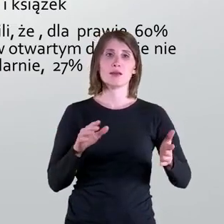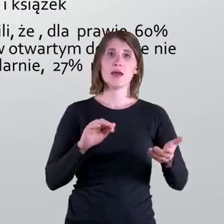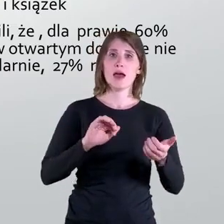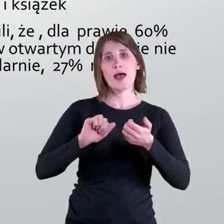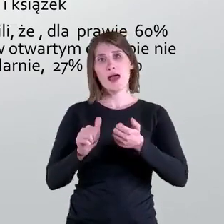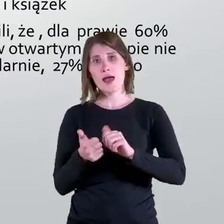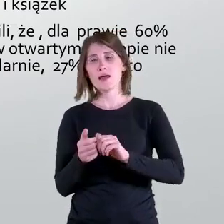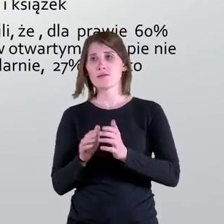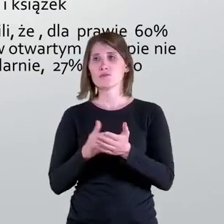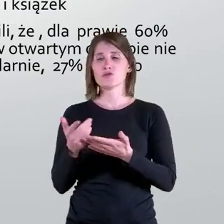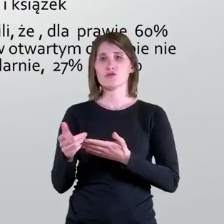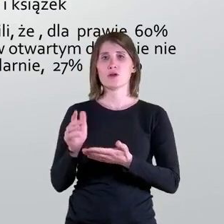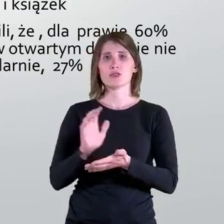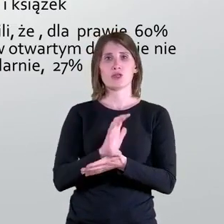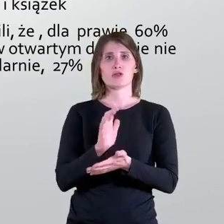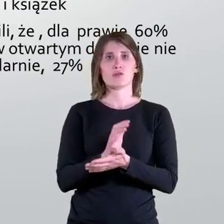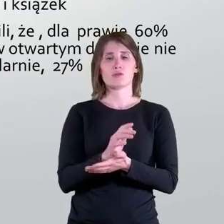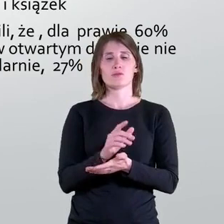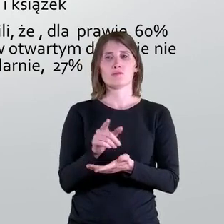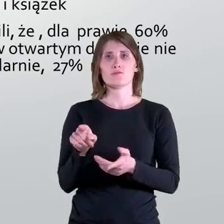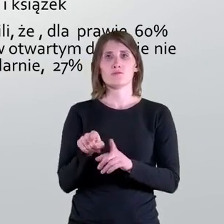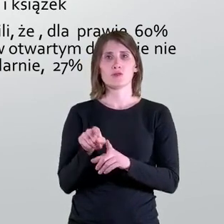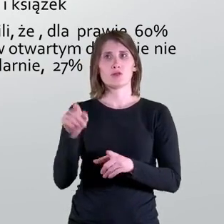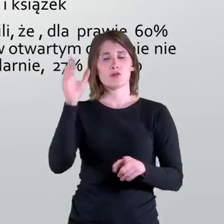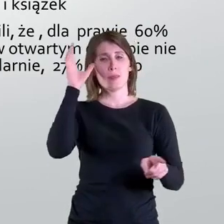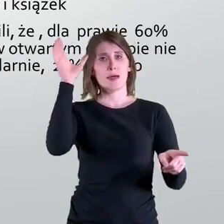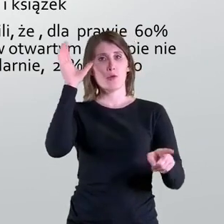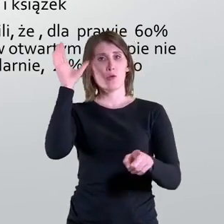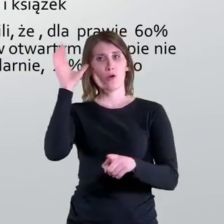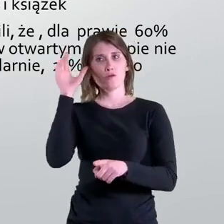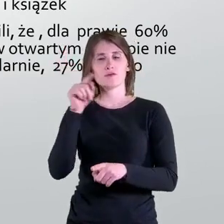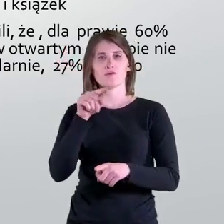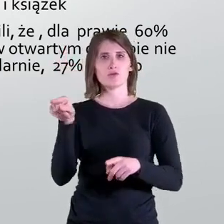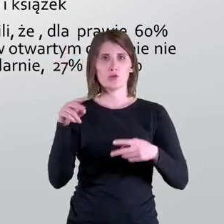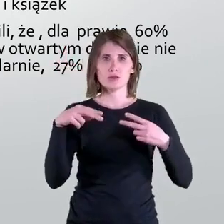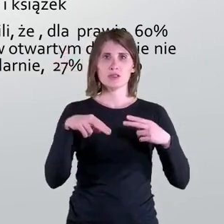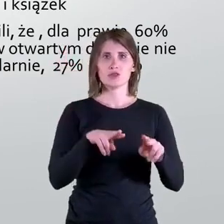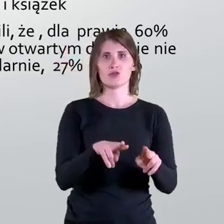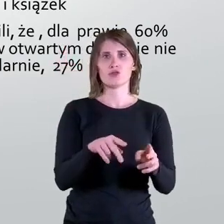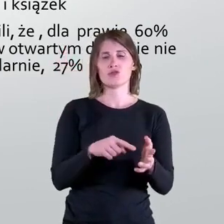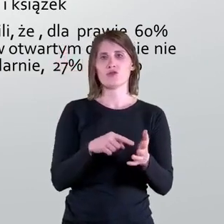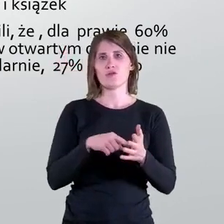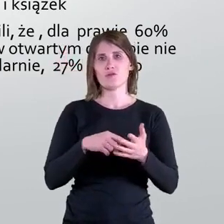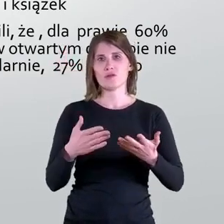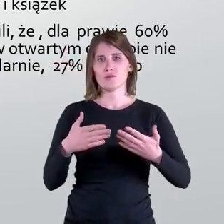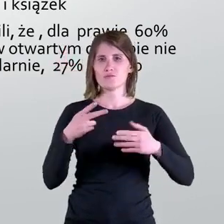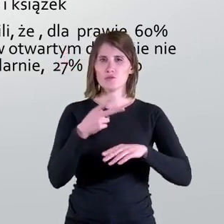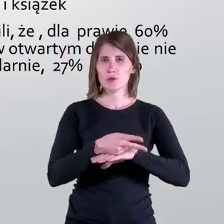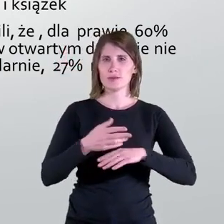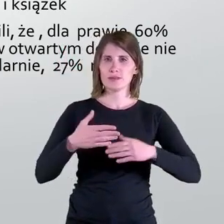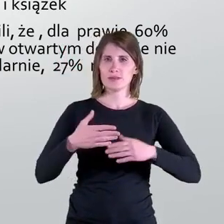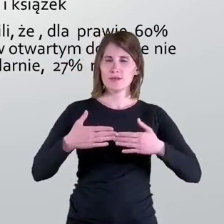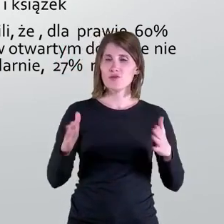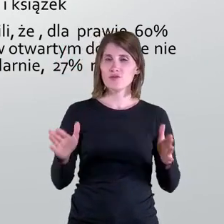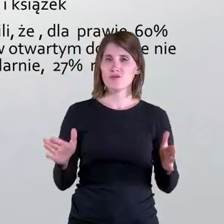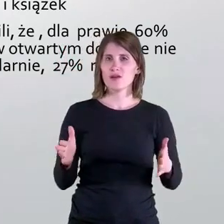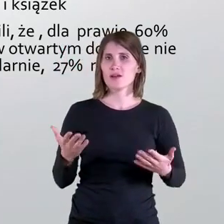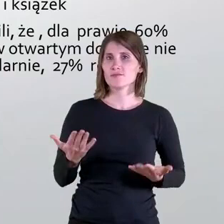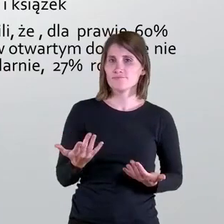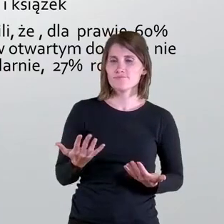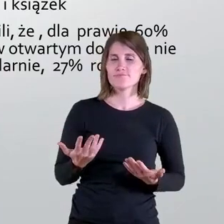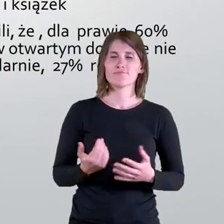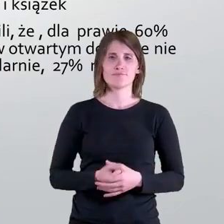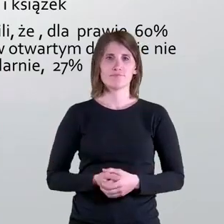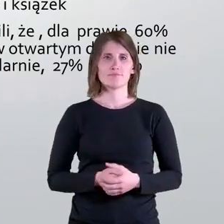w ogóle oczywiście samych naukowców uczestniczących w praktyce otwartego dostępu i